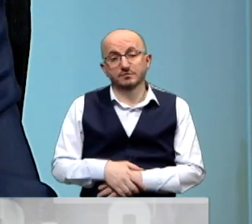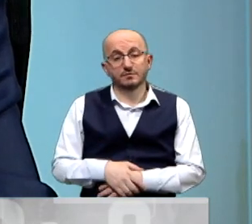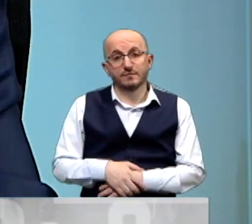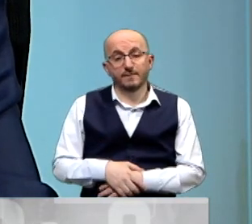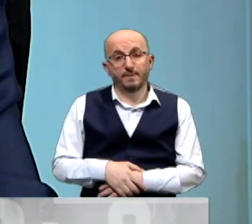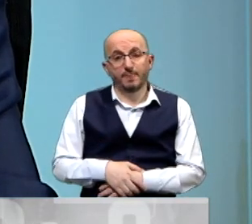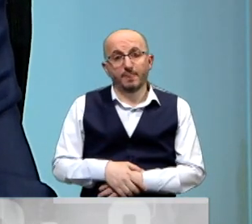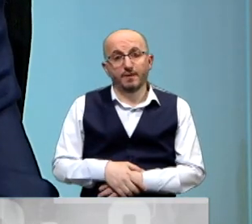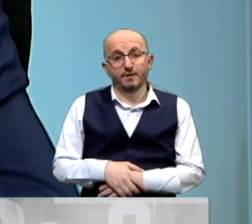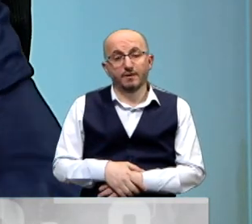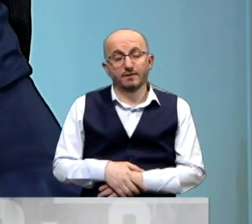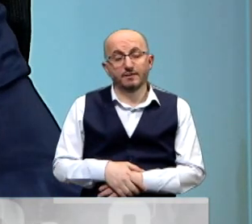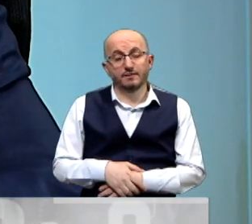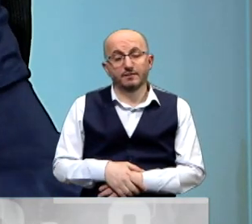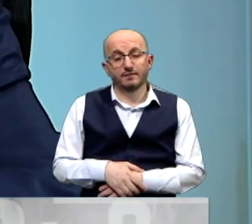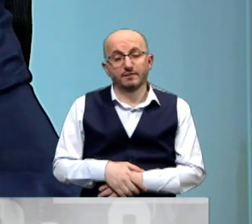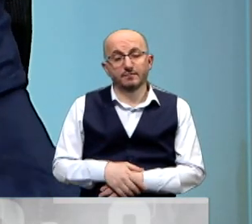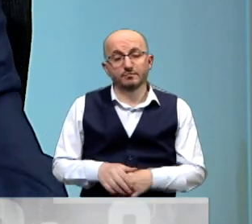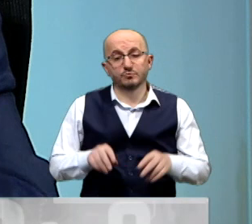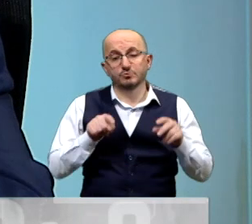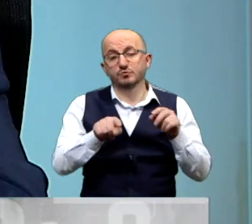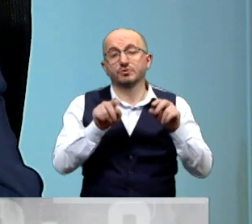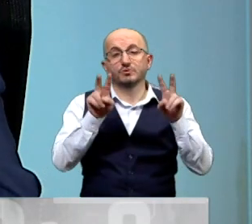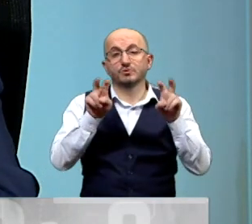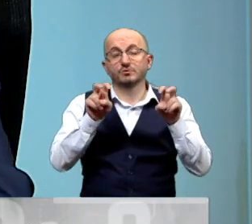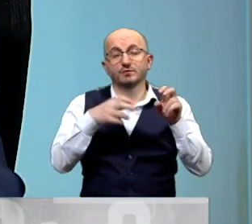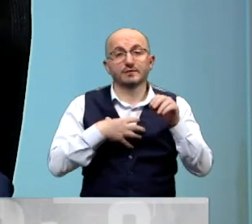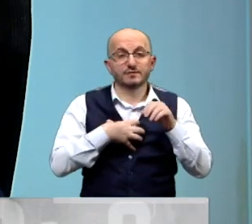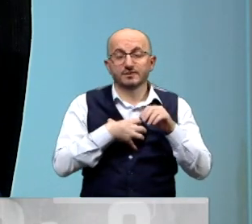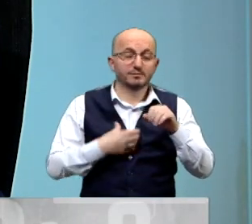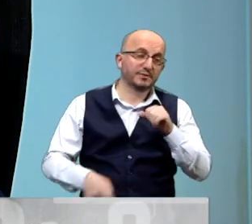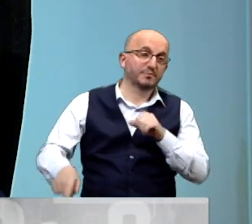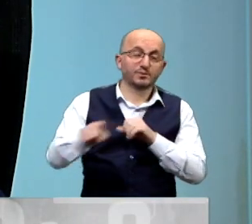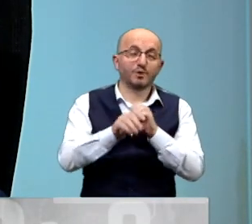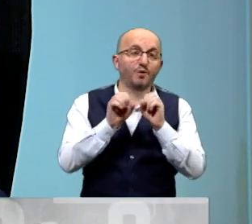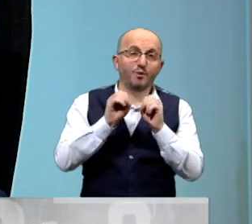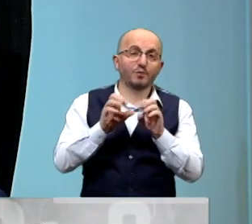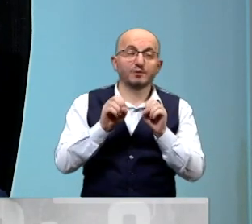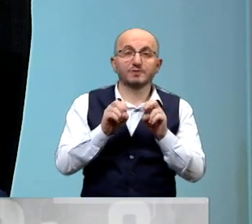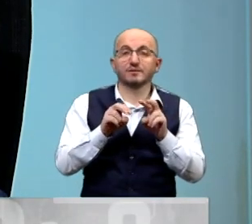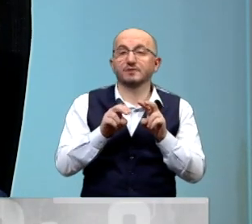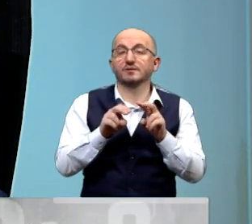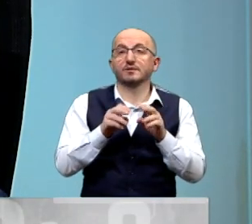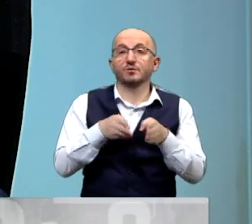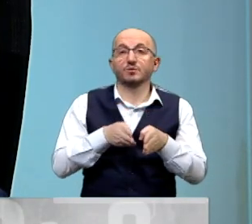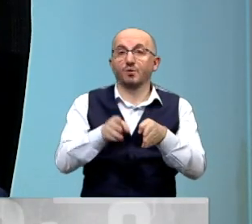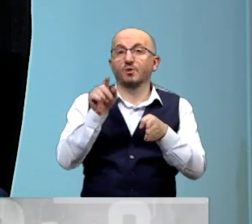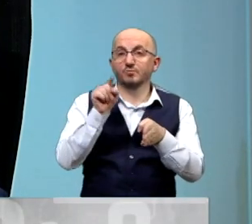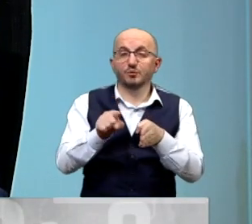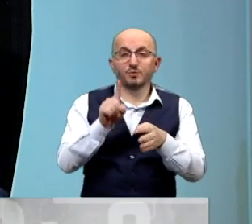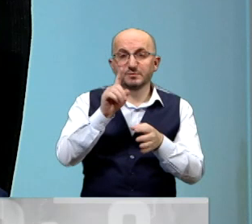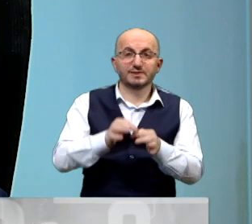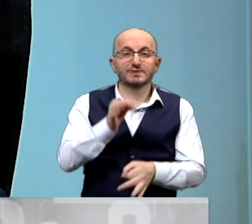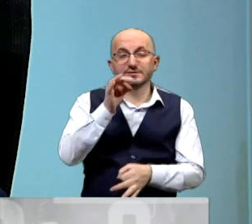dinimiz çok daha önem veriyor bu konudaki dinimizin bize öğrettiği metot şu Bir insan eğer